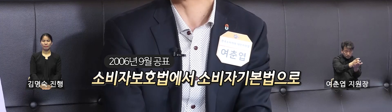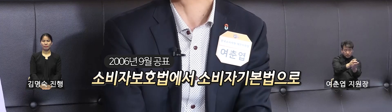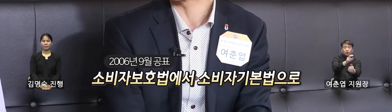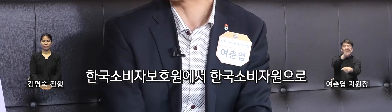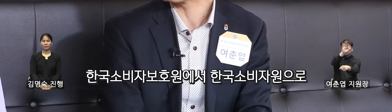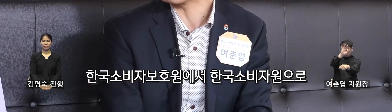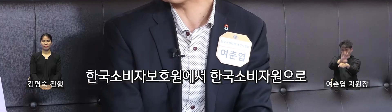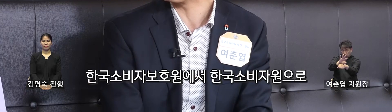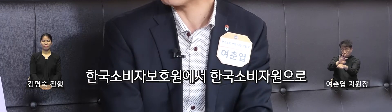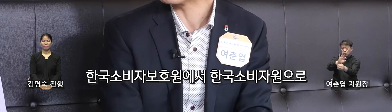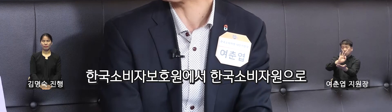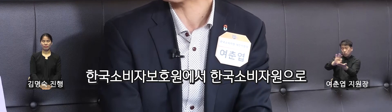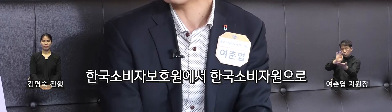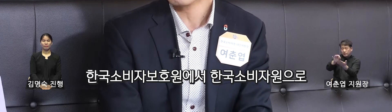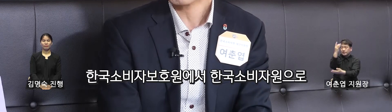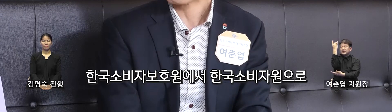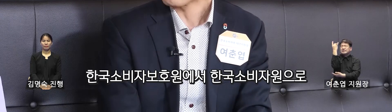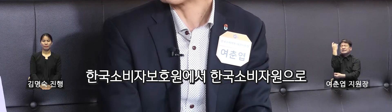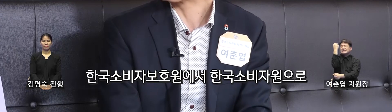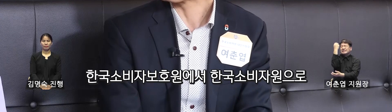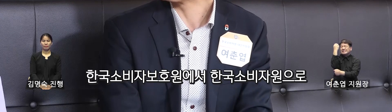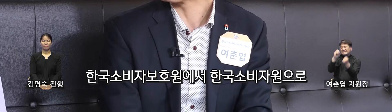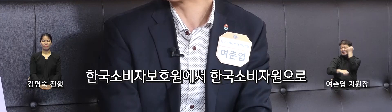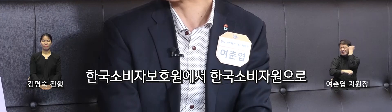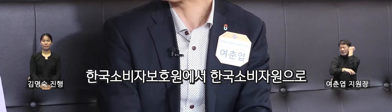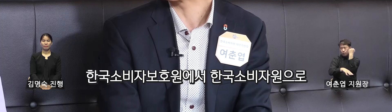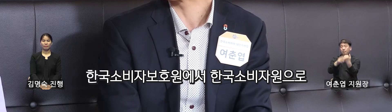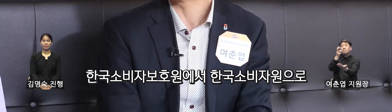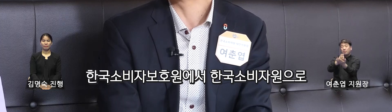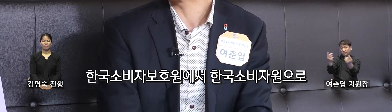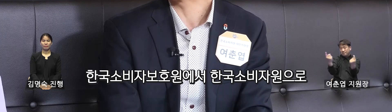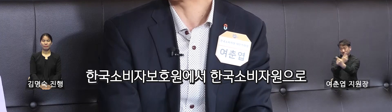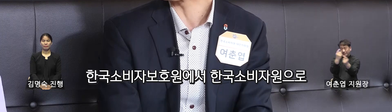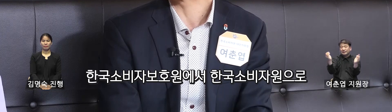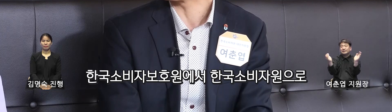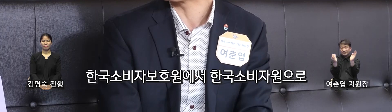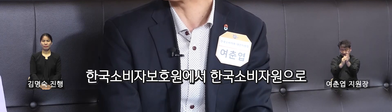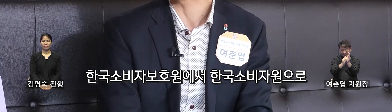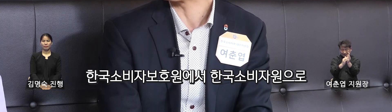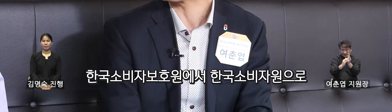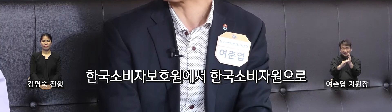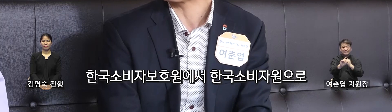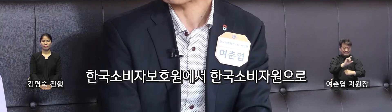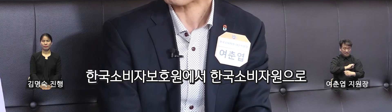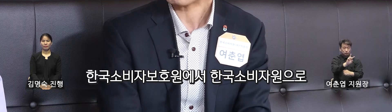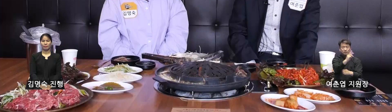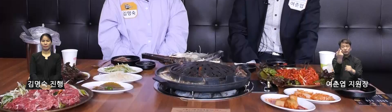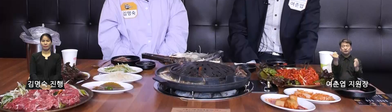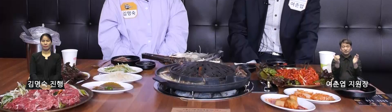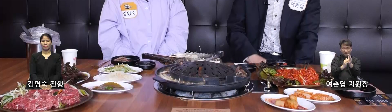이제 한국소비자보호원이 한국소비자원으로 기관 명칭도 바뀌게 되었습니다.